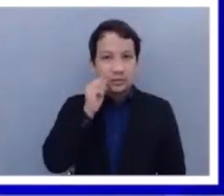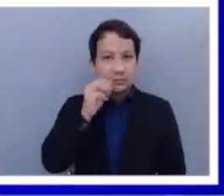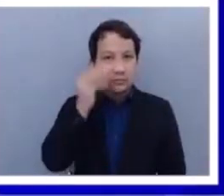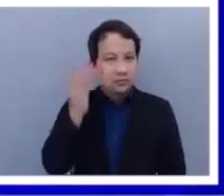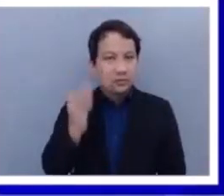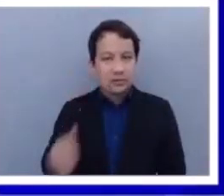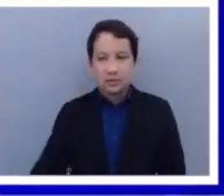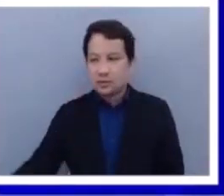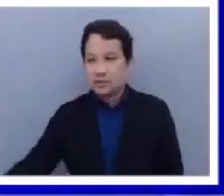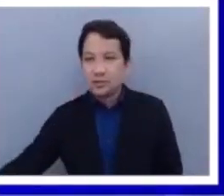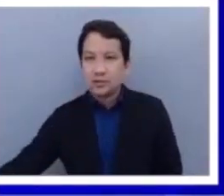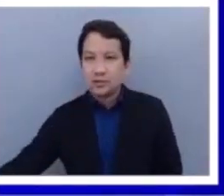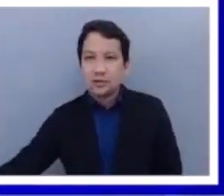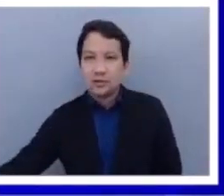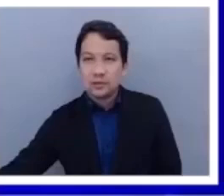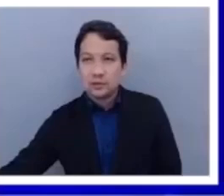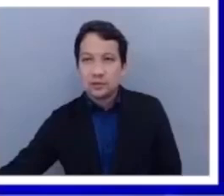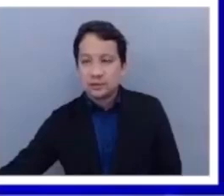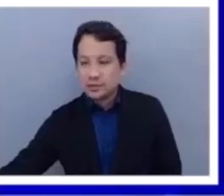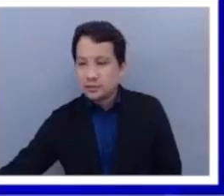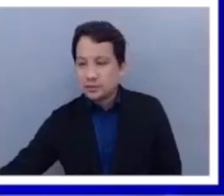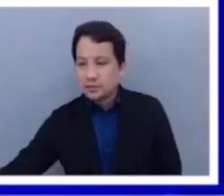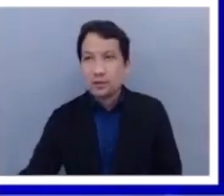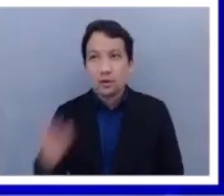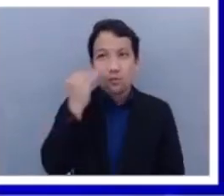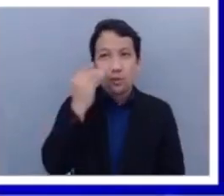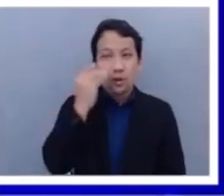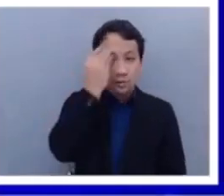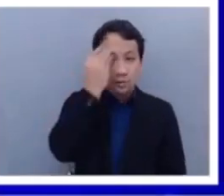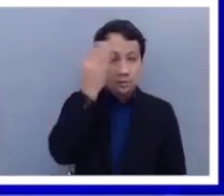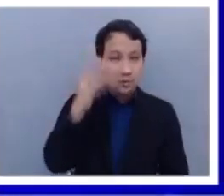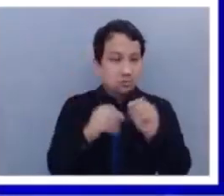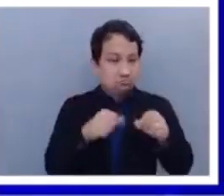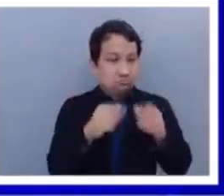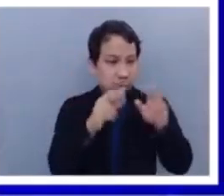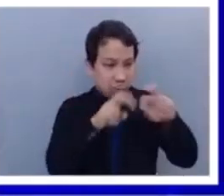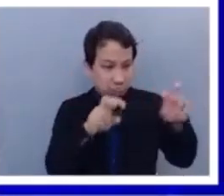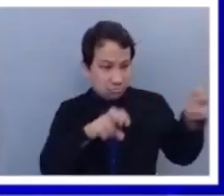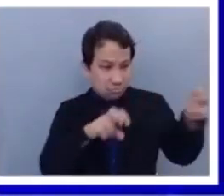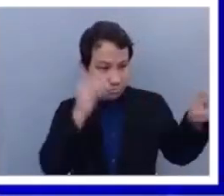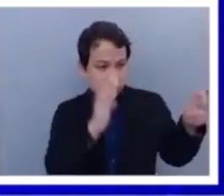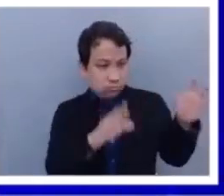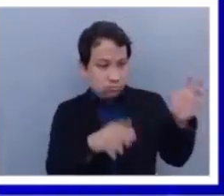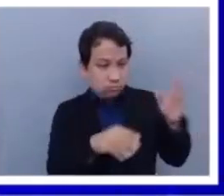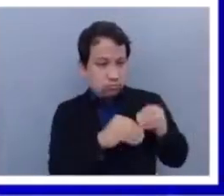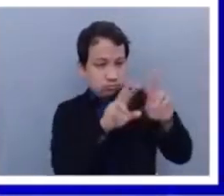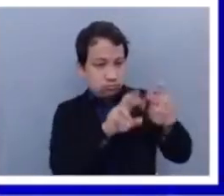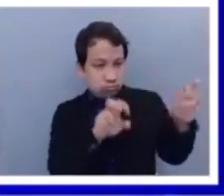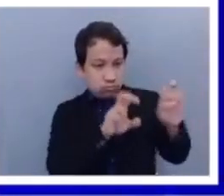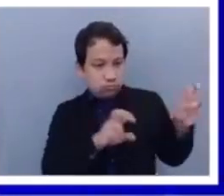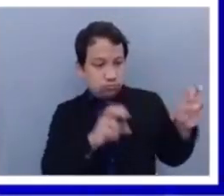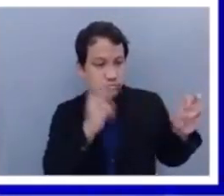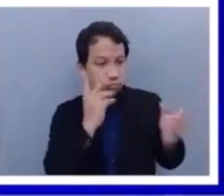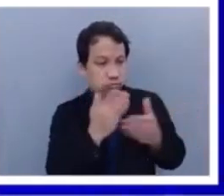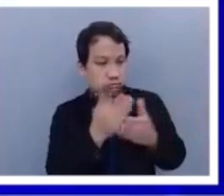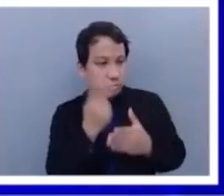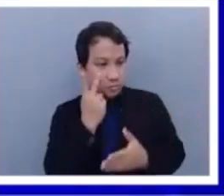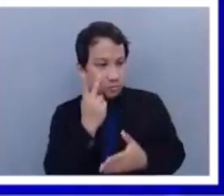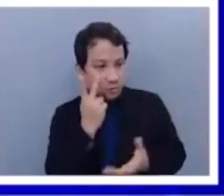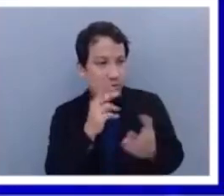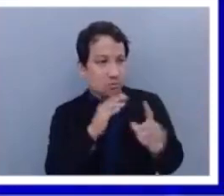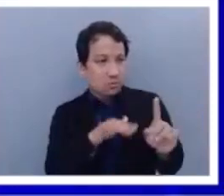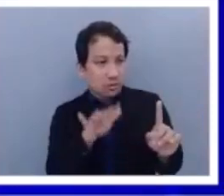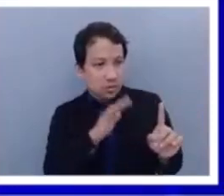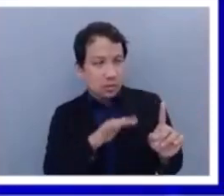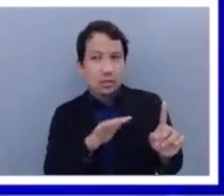namin na-incorporate dito kasi survey lang itong ginagawa namin. Pero pwede yung ating mga researchers ay magtingin. I agree na